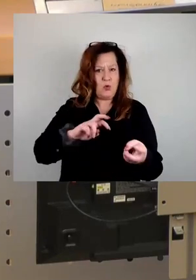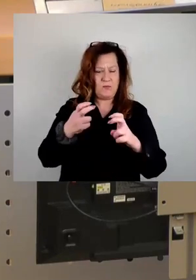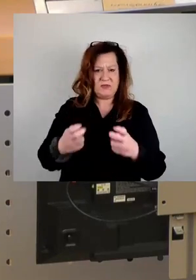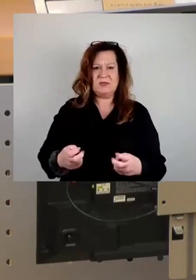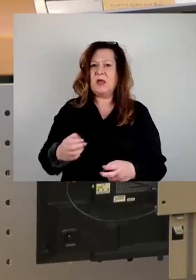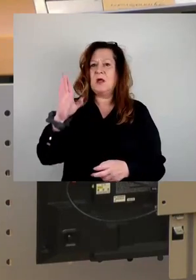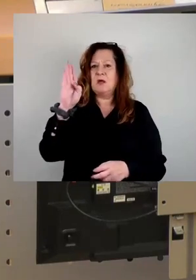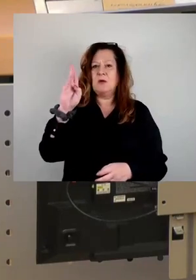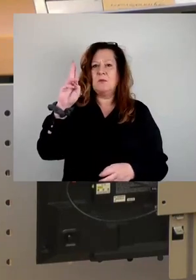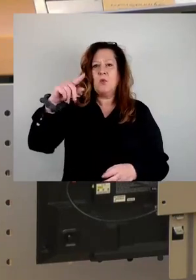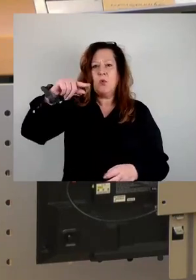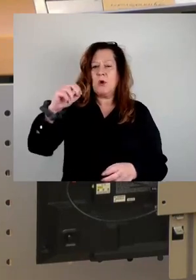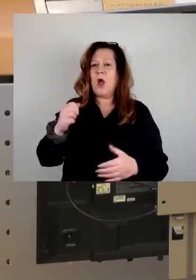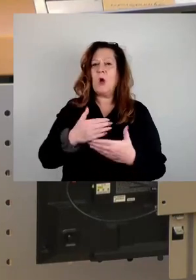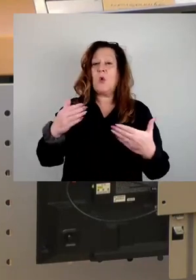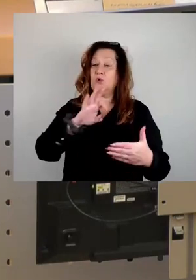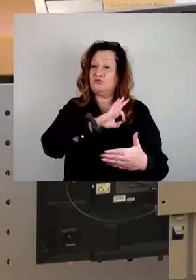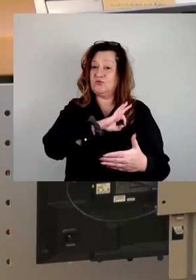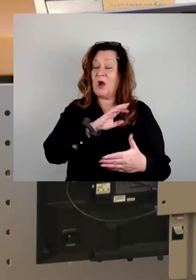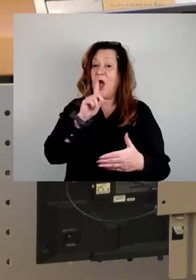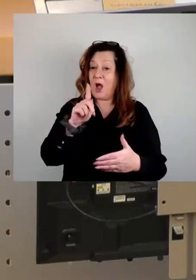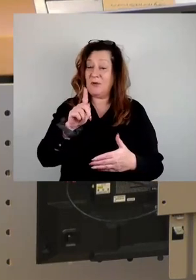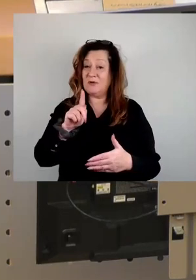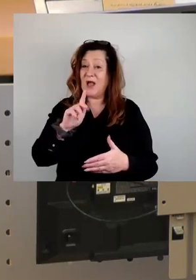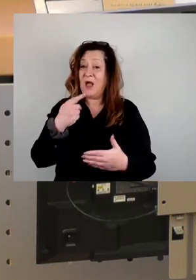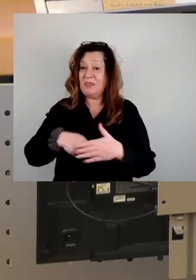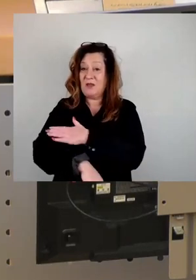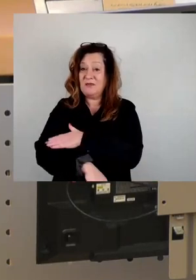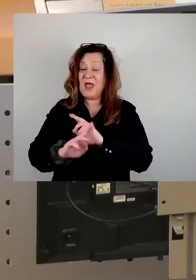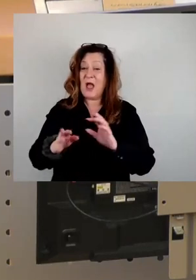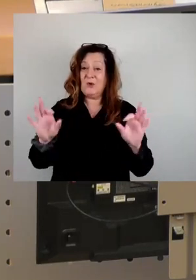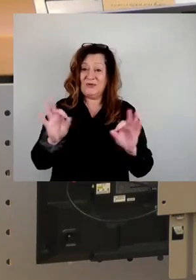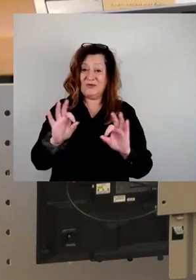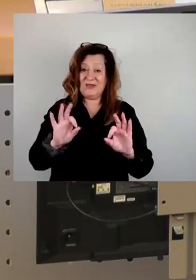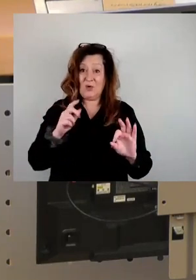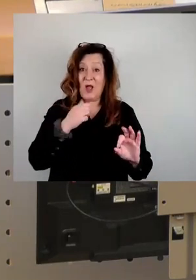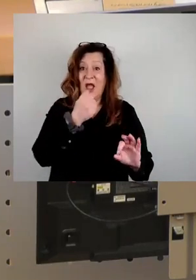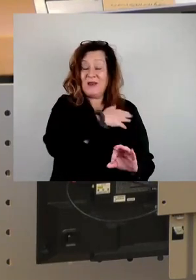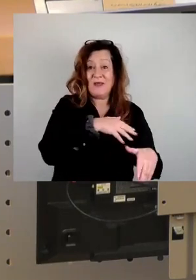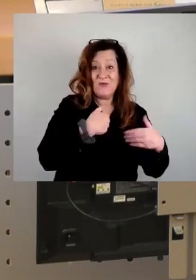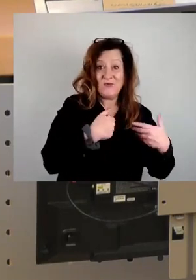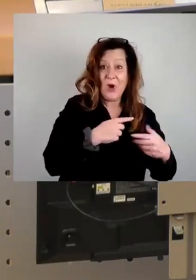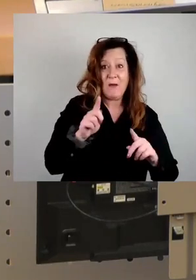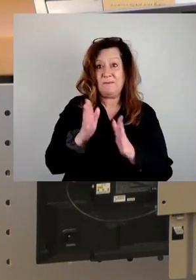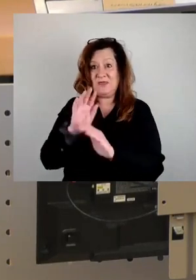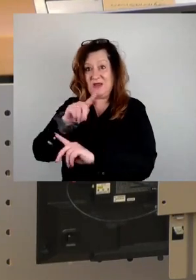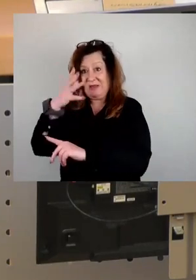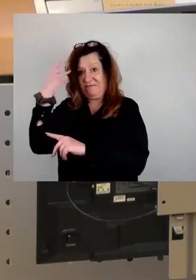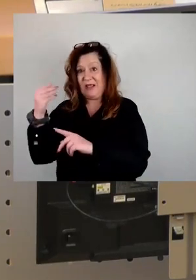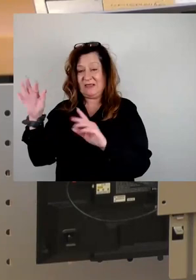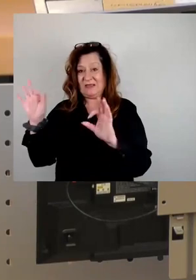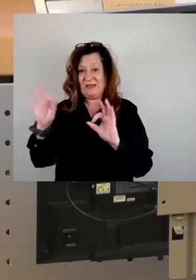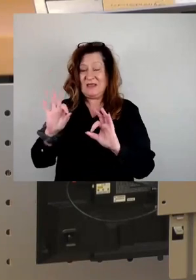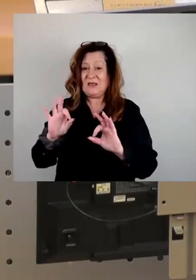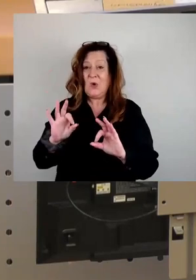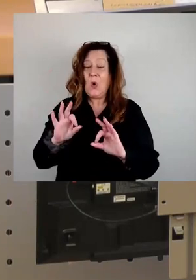für unsere Stadt, aber sie ist auch ein Risiko und das darf man bei aller Freude nicht vergessen. Es wird sich nämlich erst im Laufe der Zeit herausstellen,